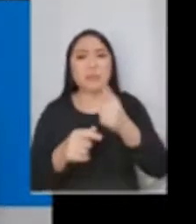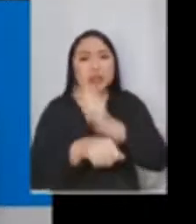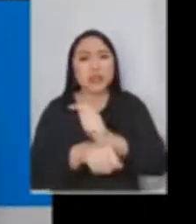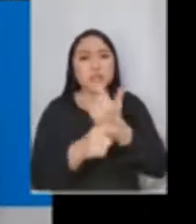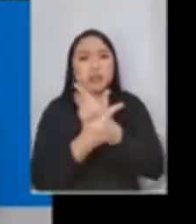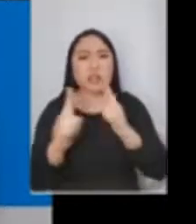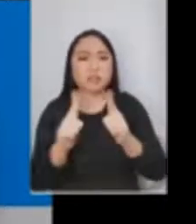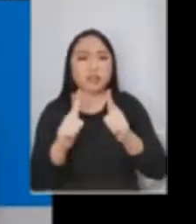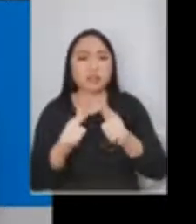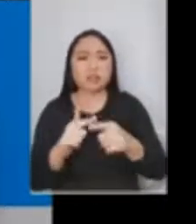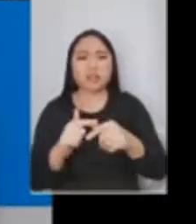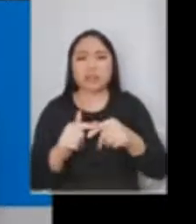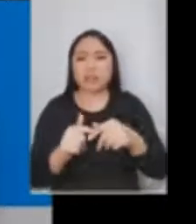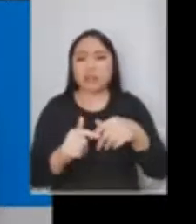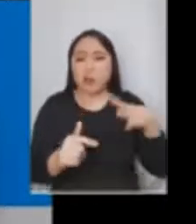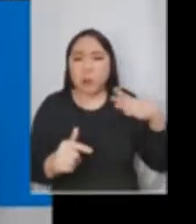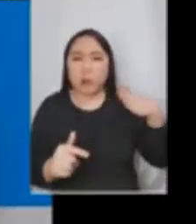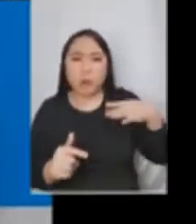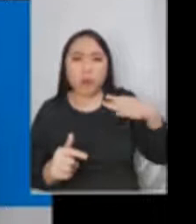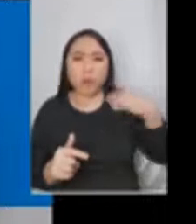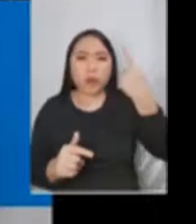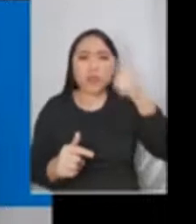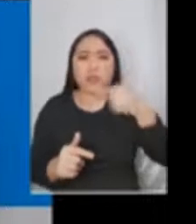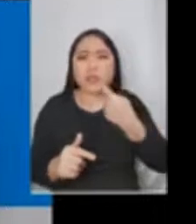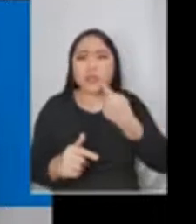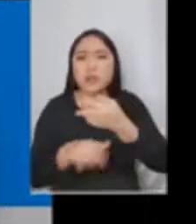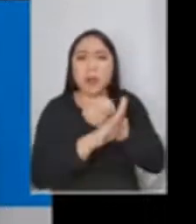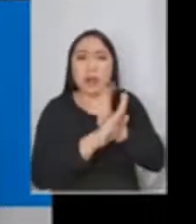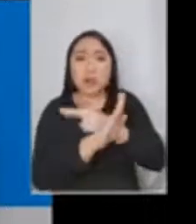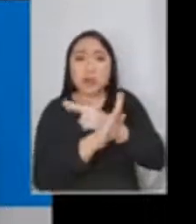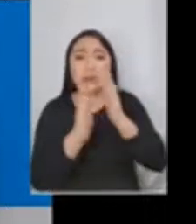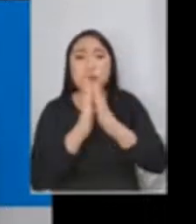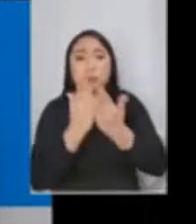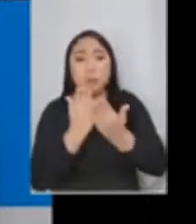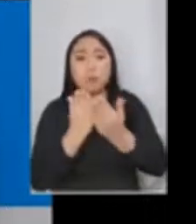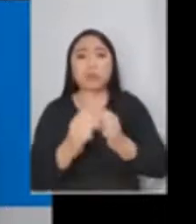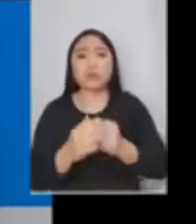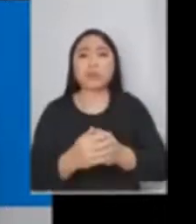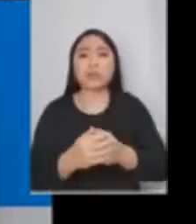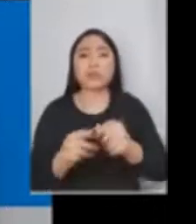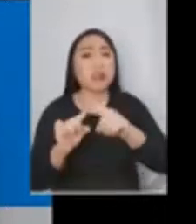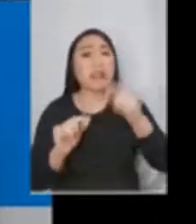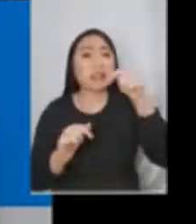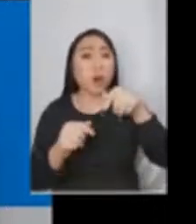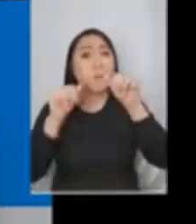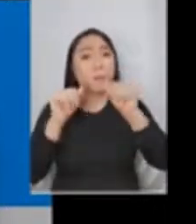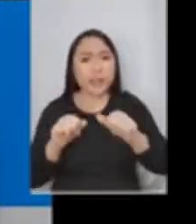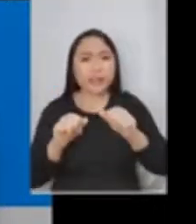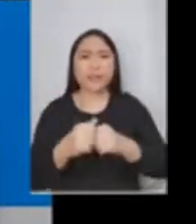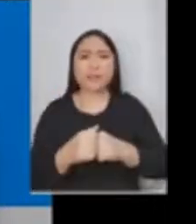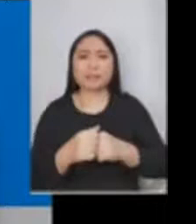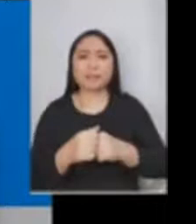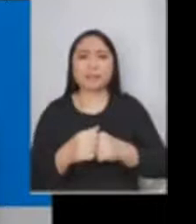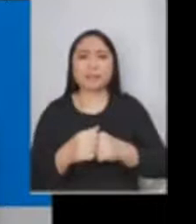ating isang material. And best of all, binibigay po natin ng libre yung system ni Starbucks